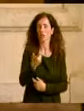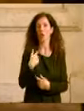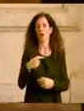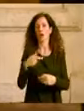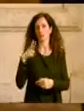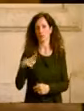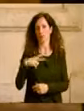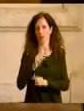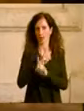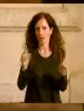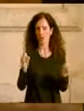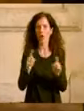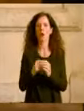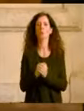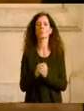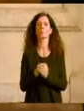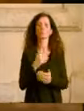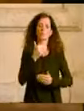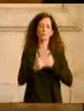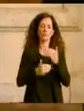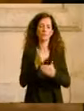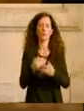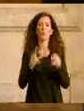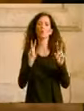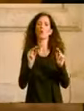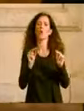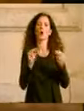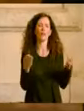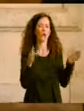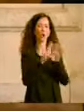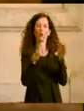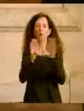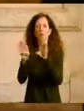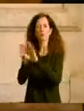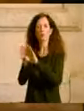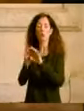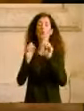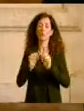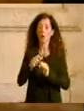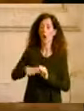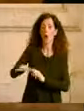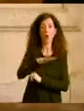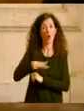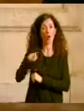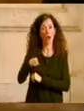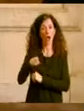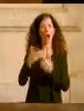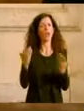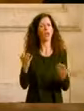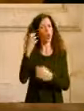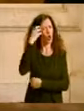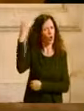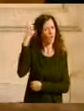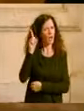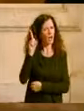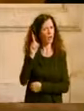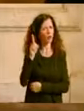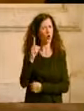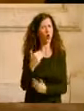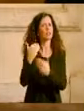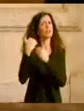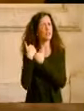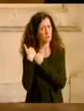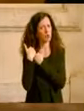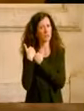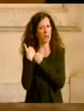di procedere a nuove chiusure anche a livello locale, il governo si prenderà la responsabilità di